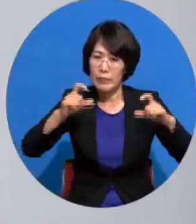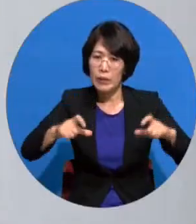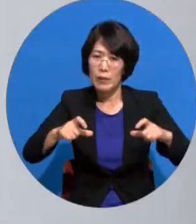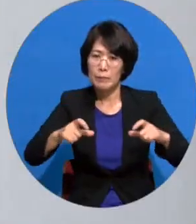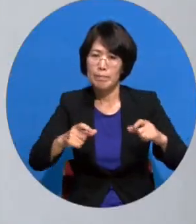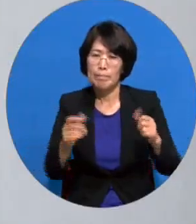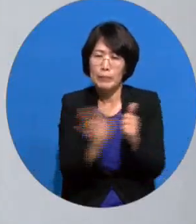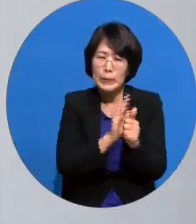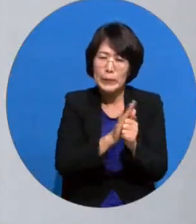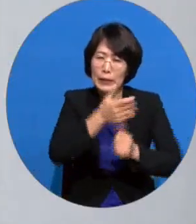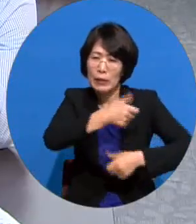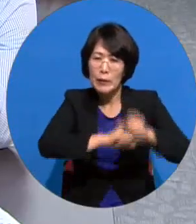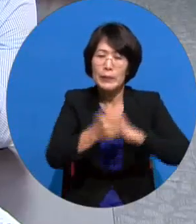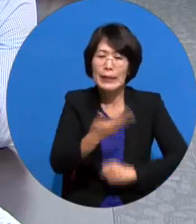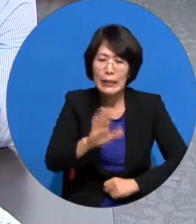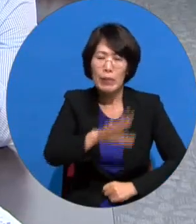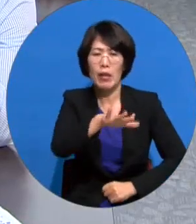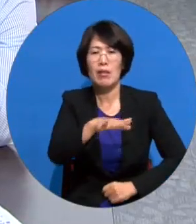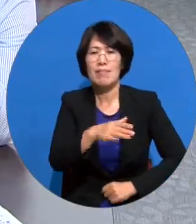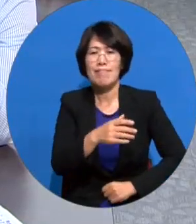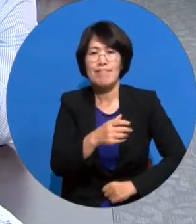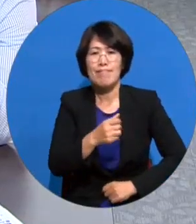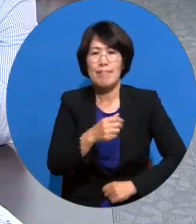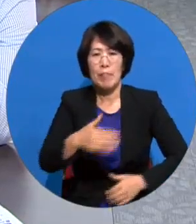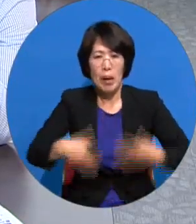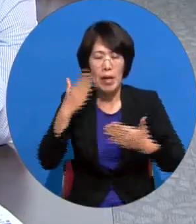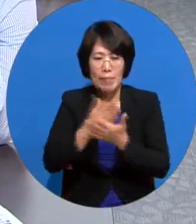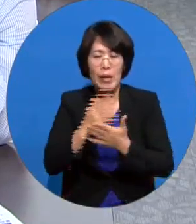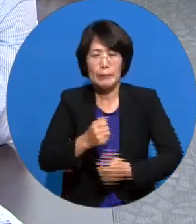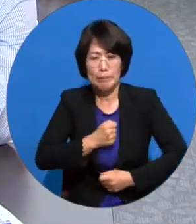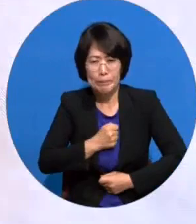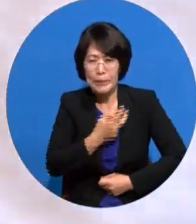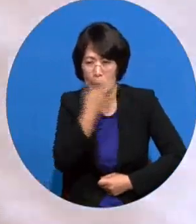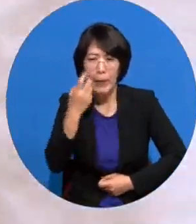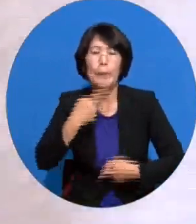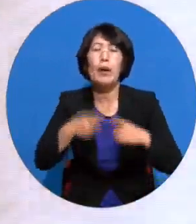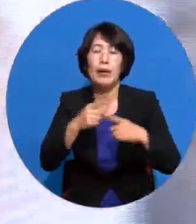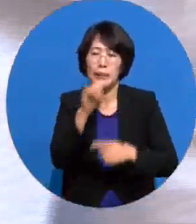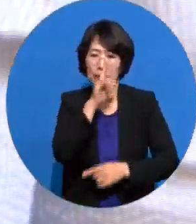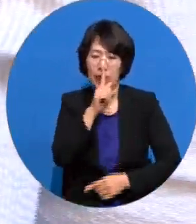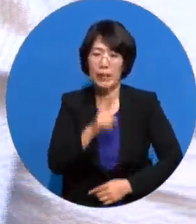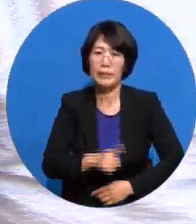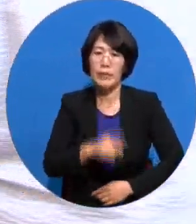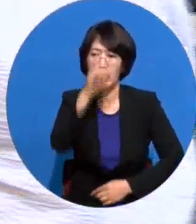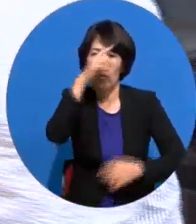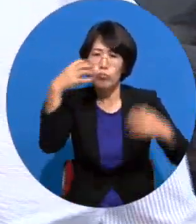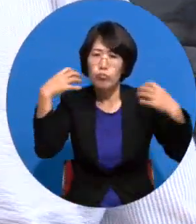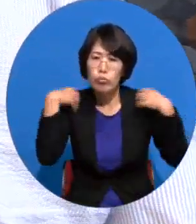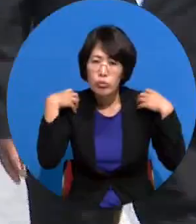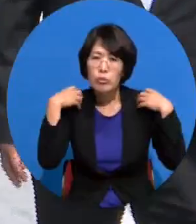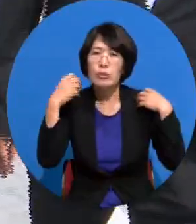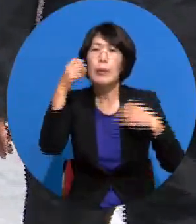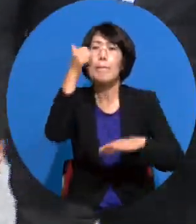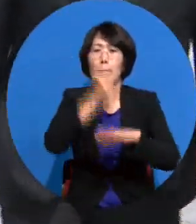있지만 보다 신중하게 지켜봐야 한다는 목소리도 나옵니다. 정부의